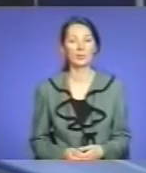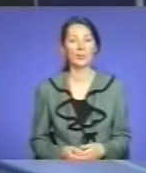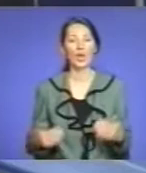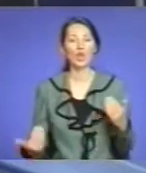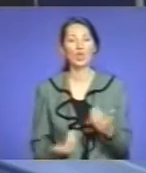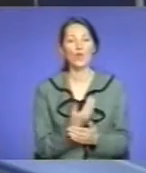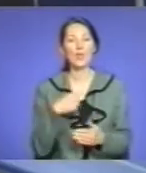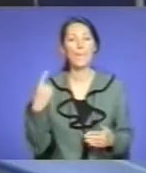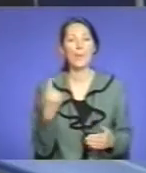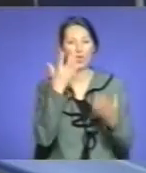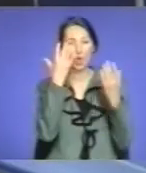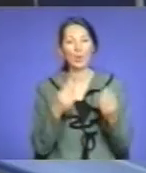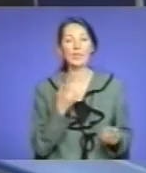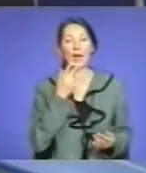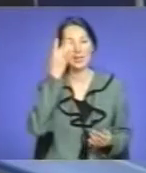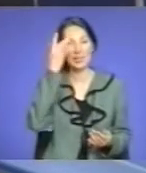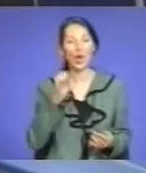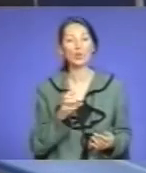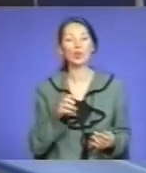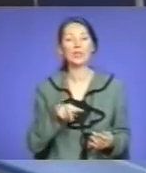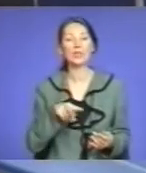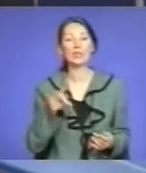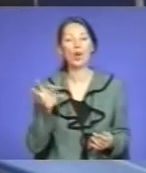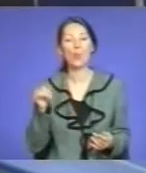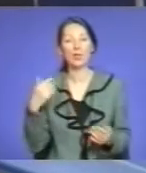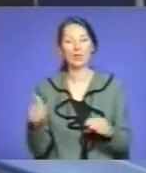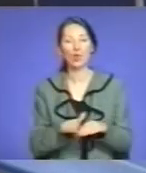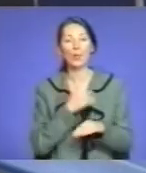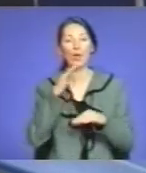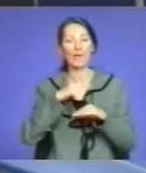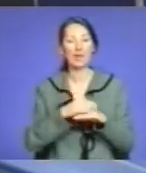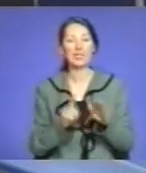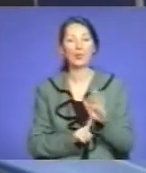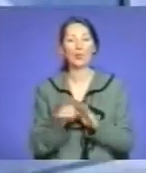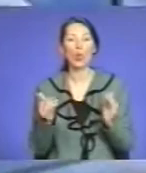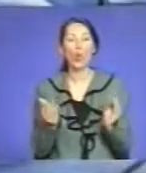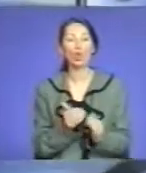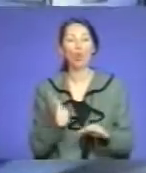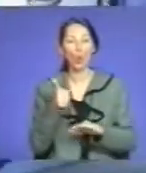З новинами першого дня літа у студії Лариса Романів. Добрий вечір. На початку коротко про головне.